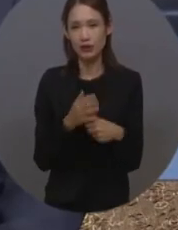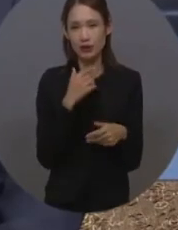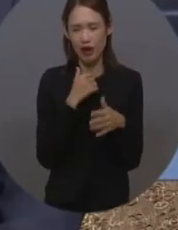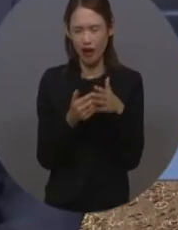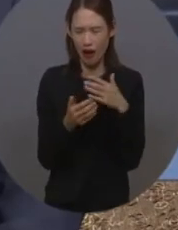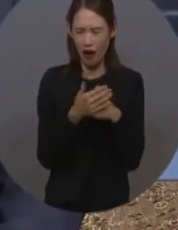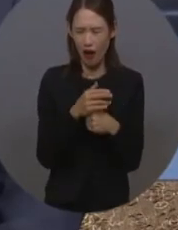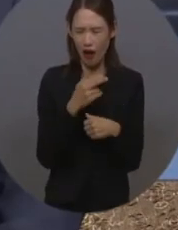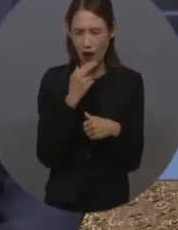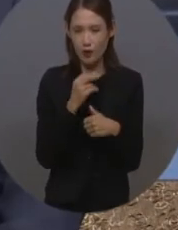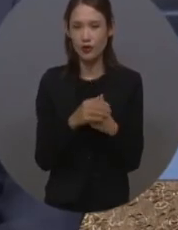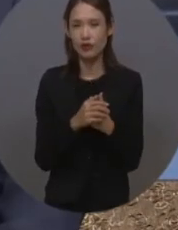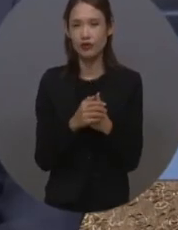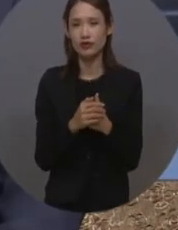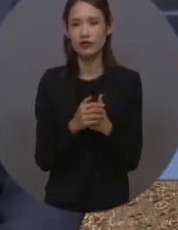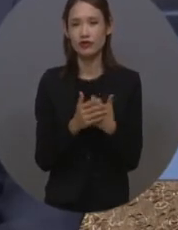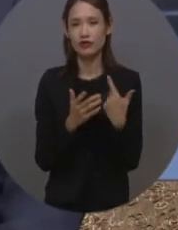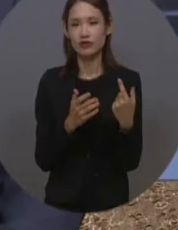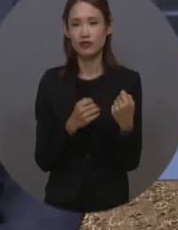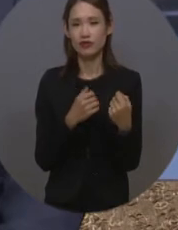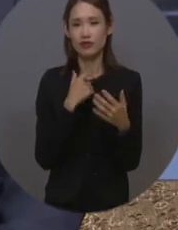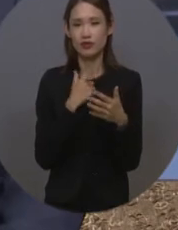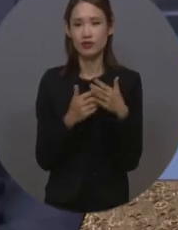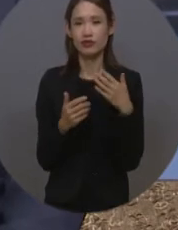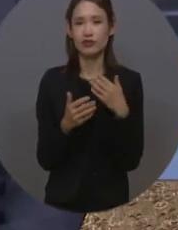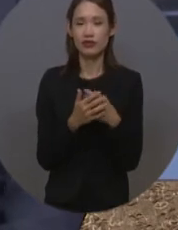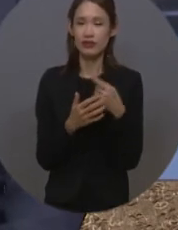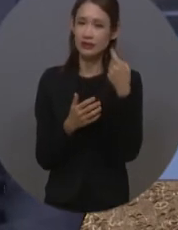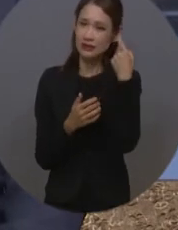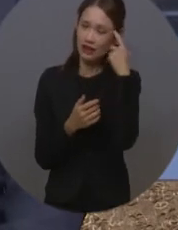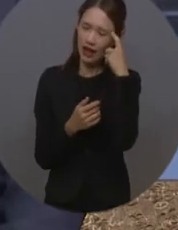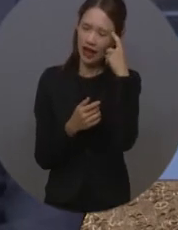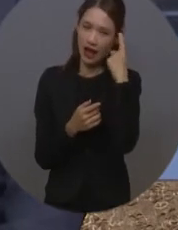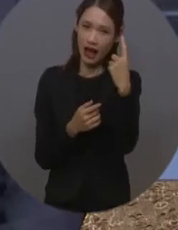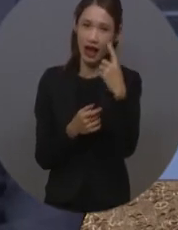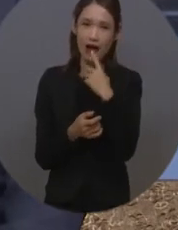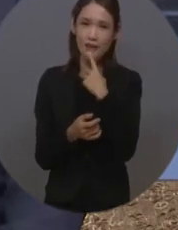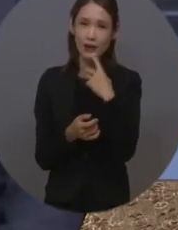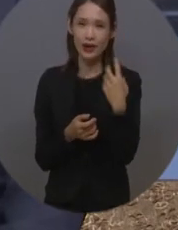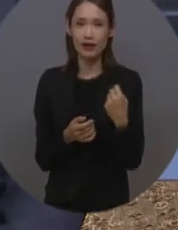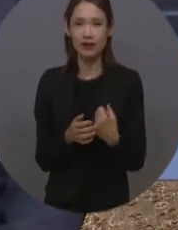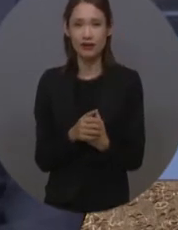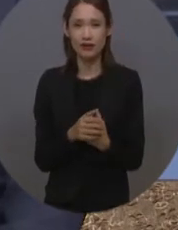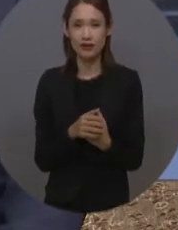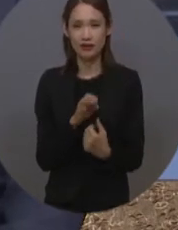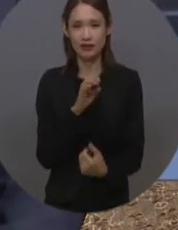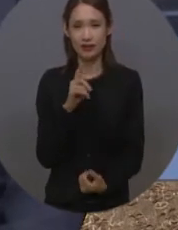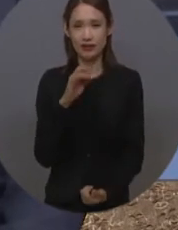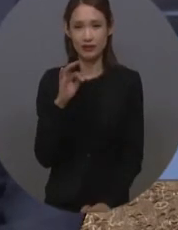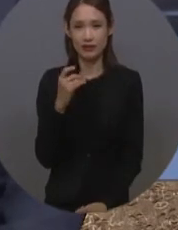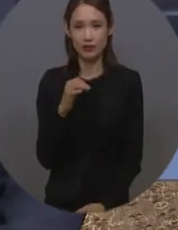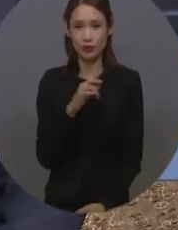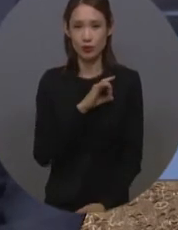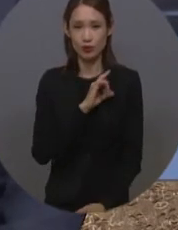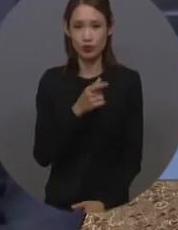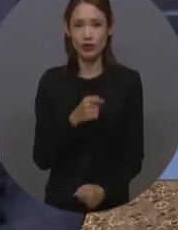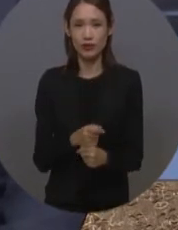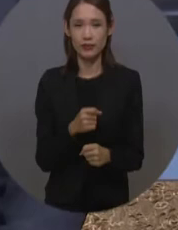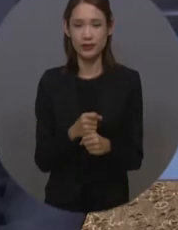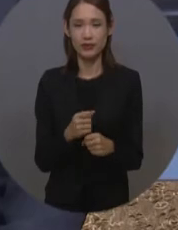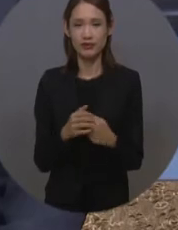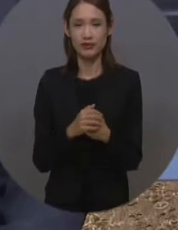없으셨는데 그냥 그런 그 경험 그 하나 생각 하나만으로 이 아지오라는 브랜드를 설립하게